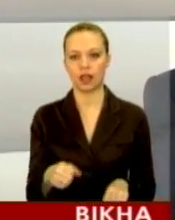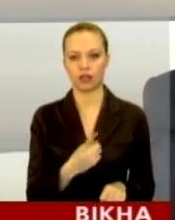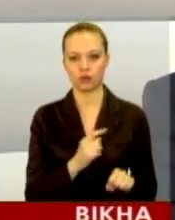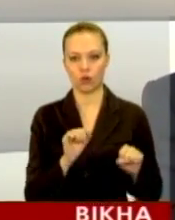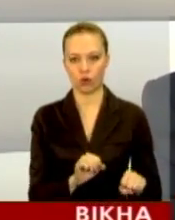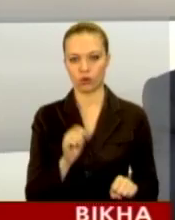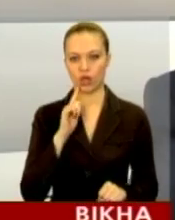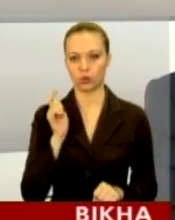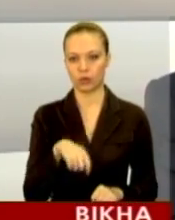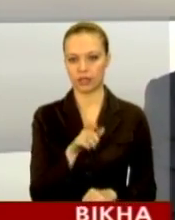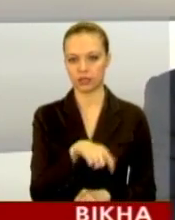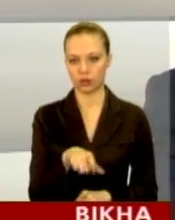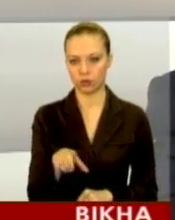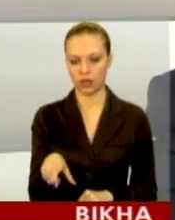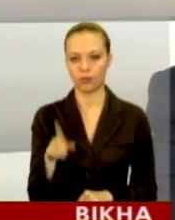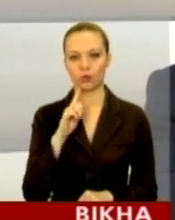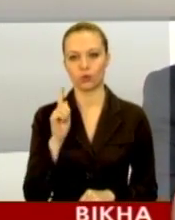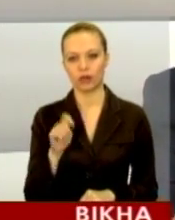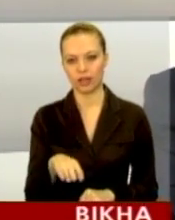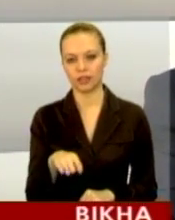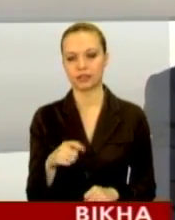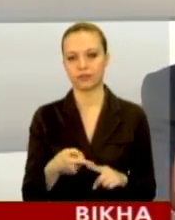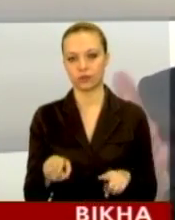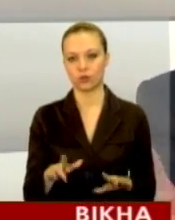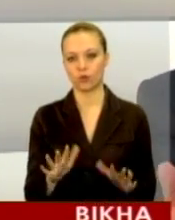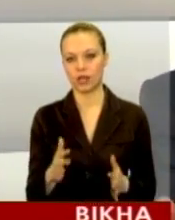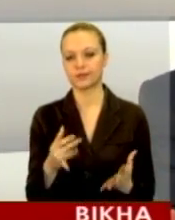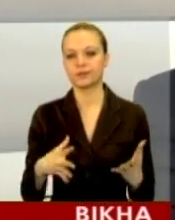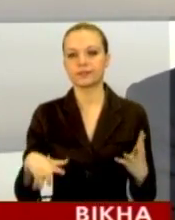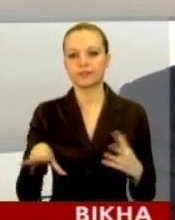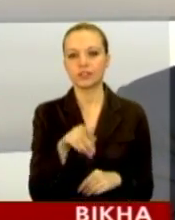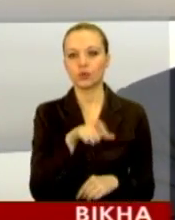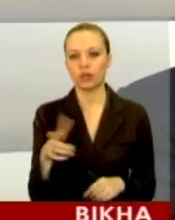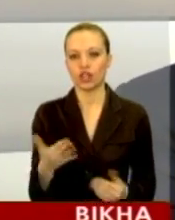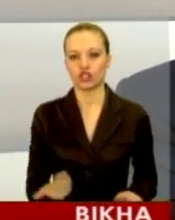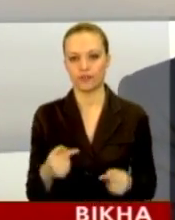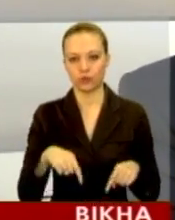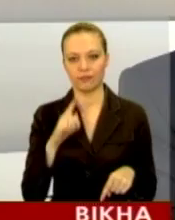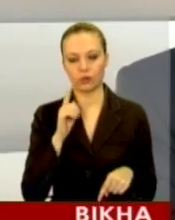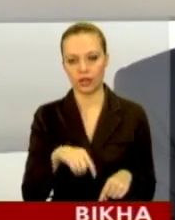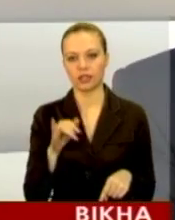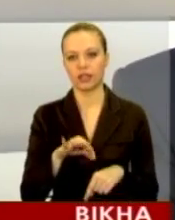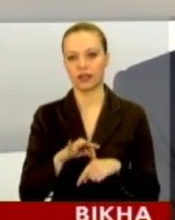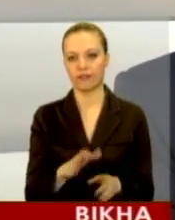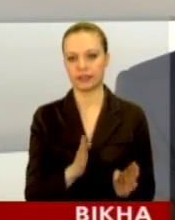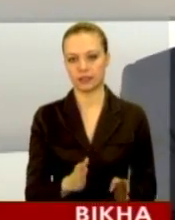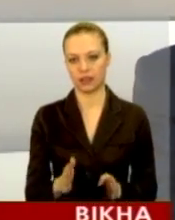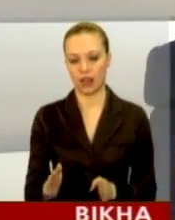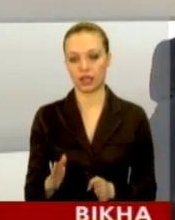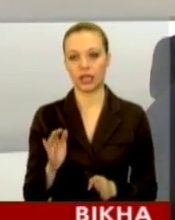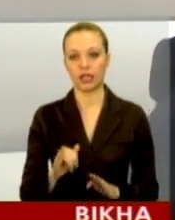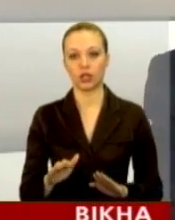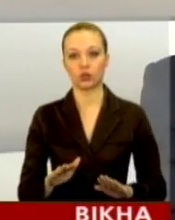охороняти українських людей, українців в даному разі і всіх людей, які живуть в Україні, і навести лад.